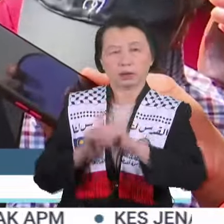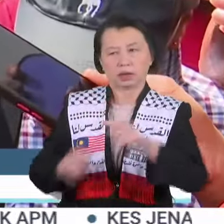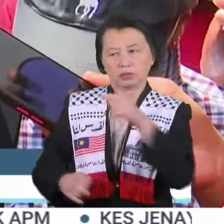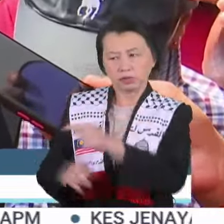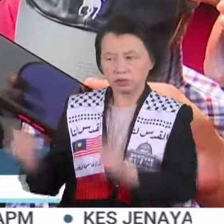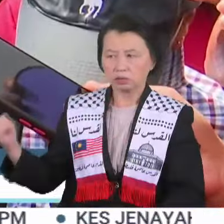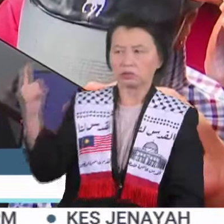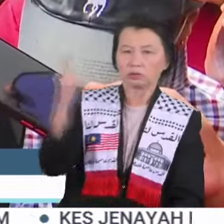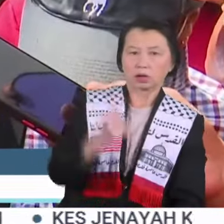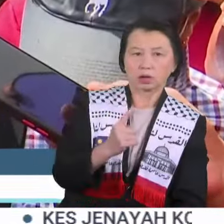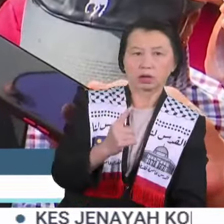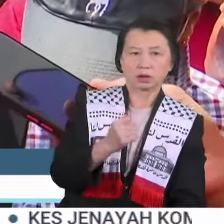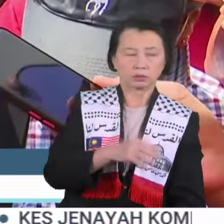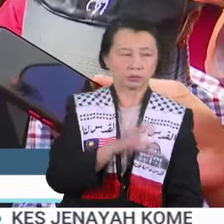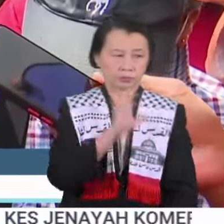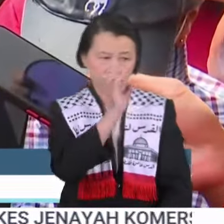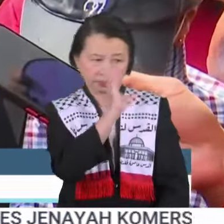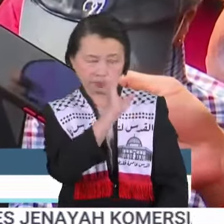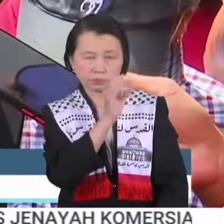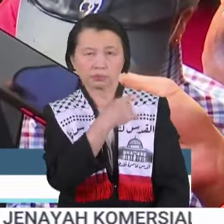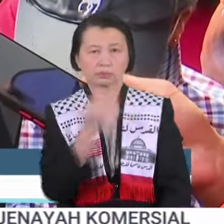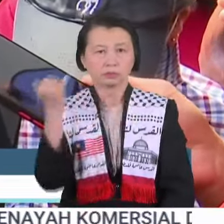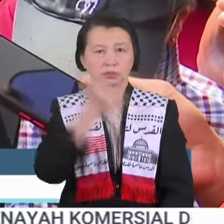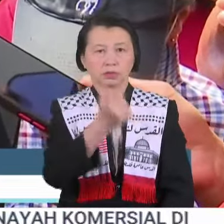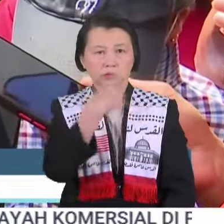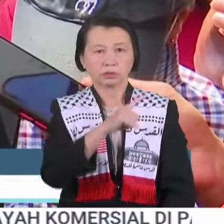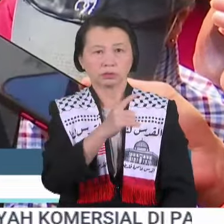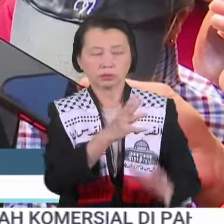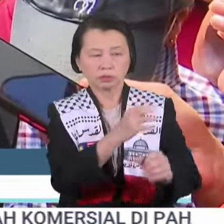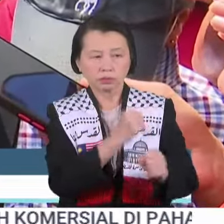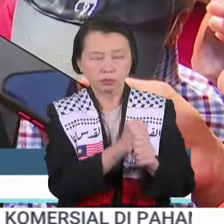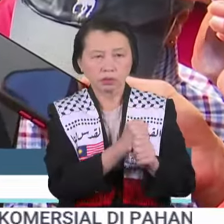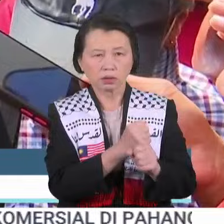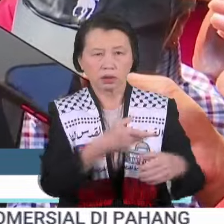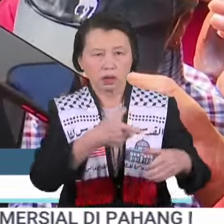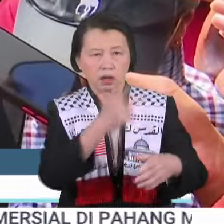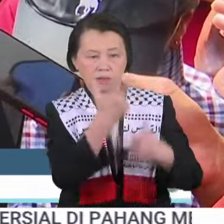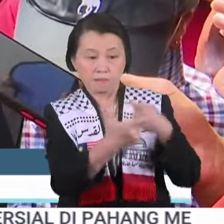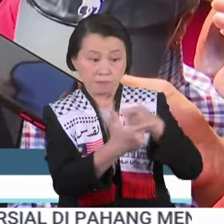datang untuk mendapatkan senjata api daripada polis